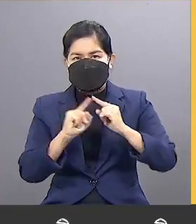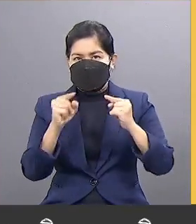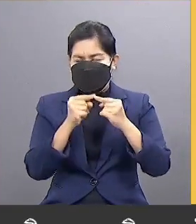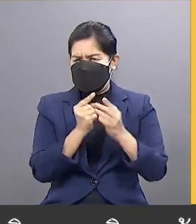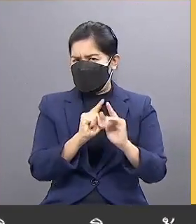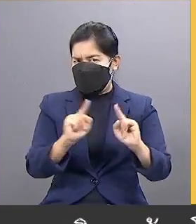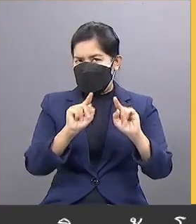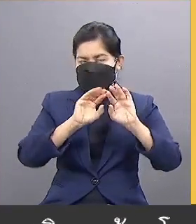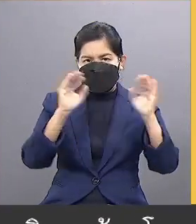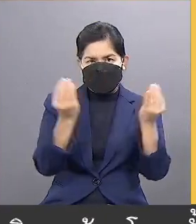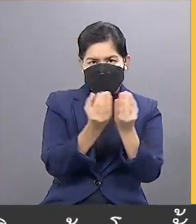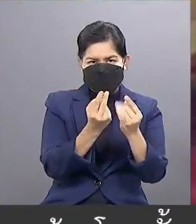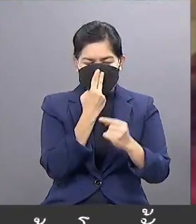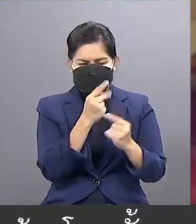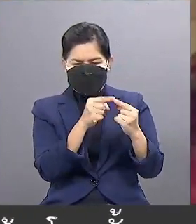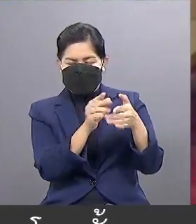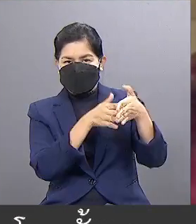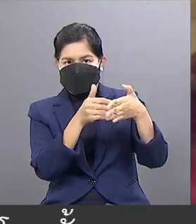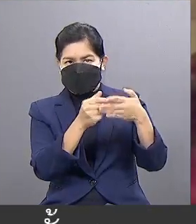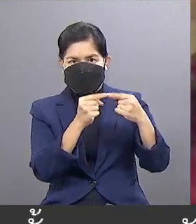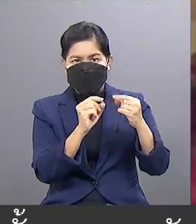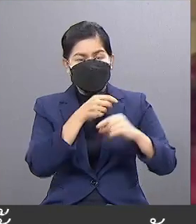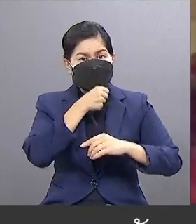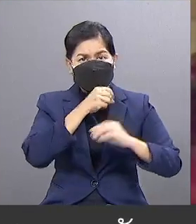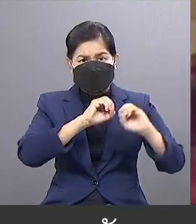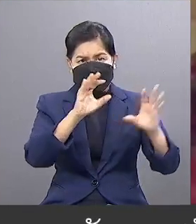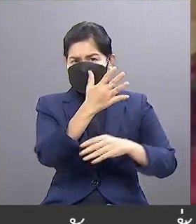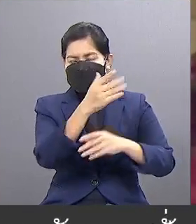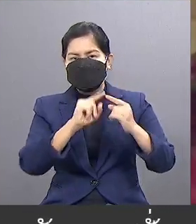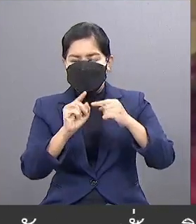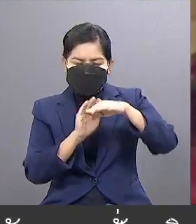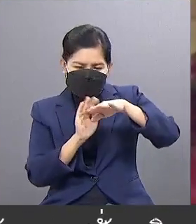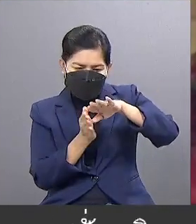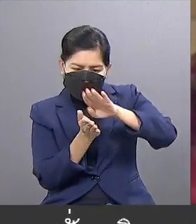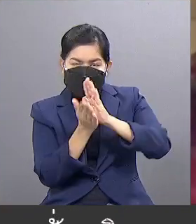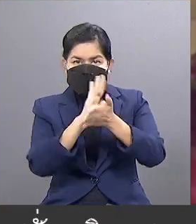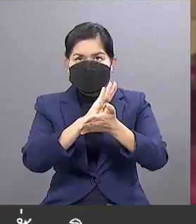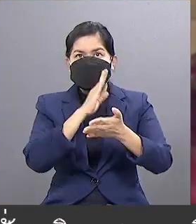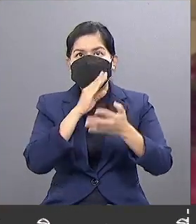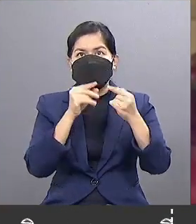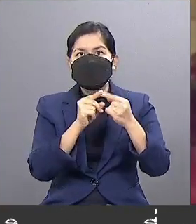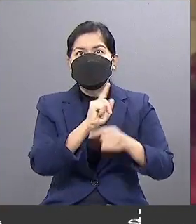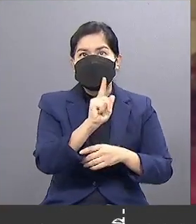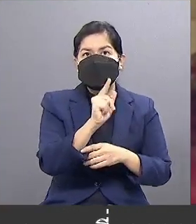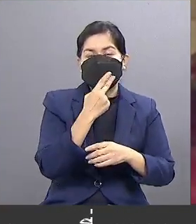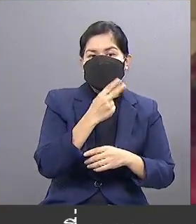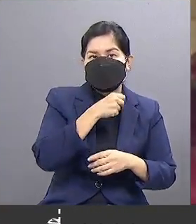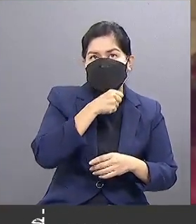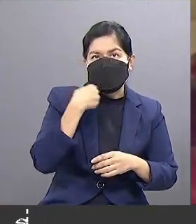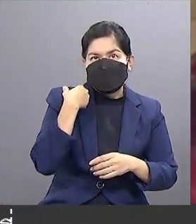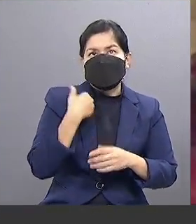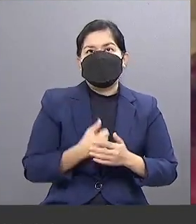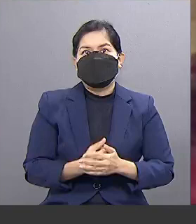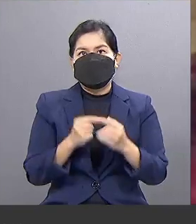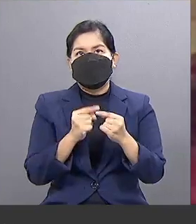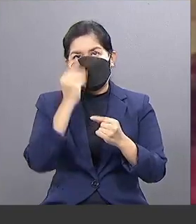ของเรานะคะทีนี้เราต้องตกใจไหมถ้าหากว่าเรามีผิวหนังที่เป็นสีเหลืองแบบนั้นนะคะข้อหนึ่งตกใจไว้ก่อนเลยว่าร่างกายของเ